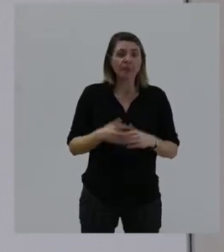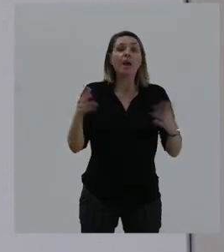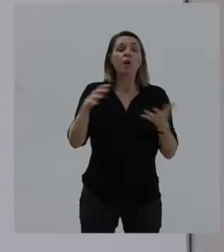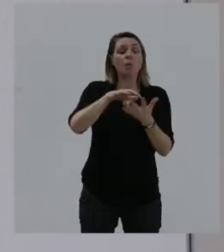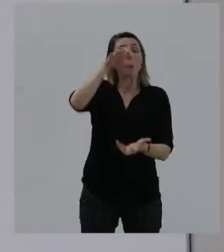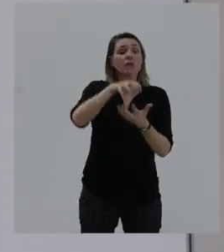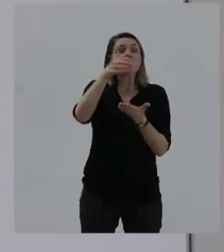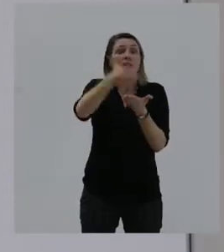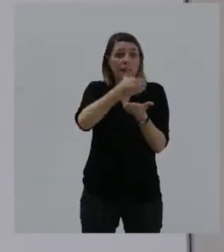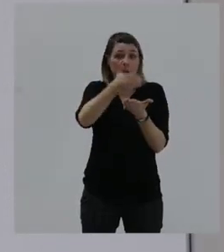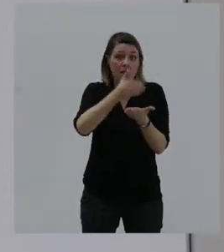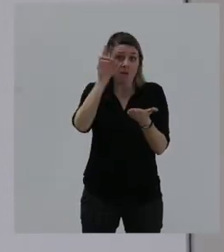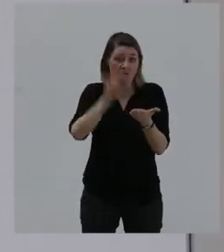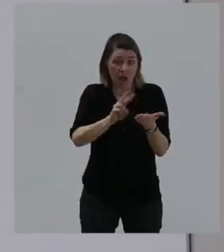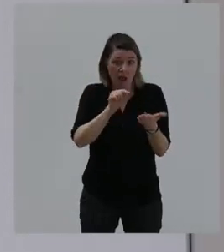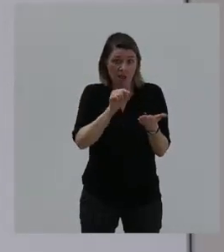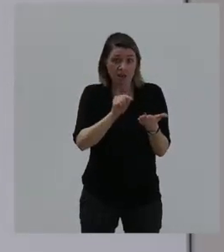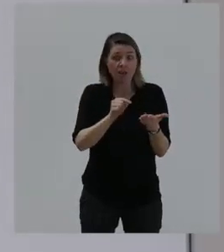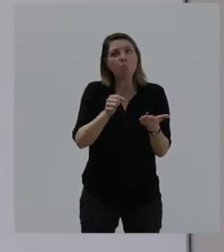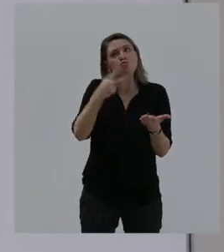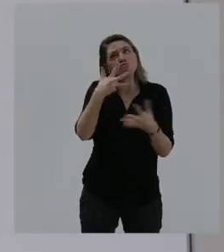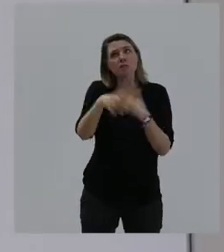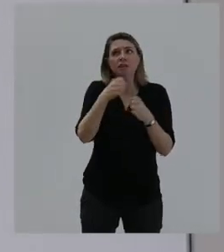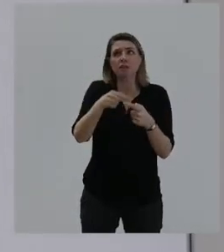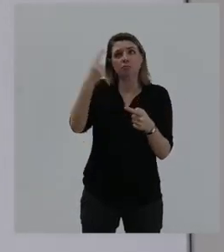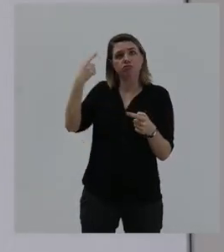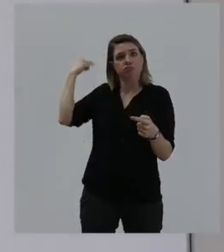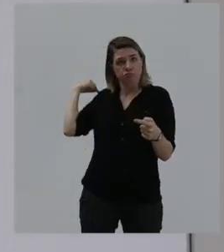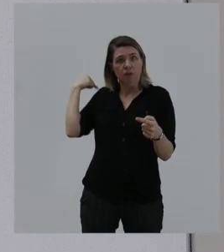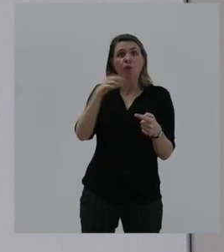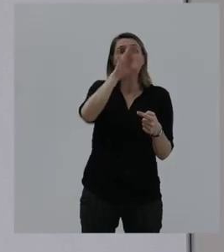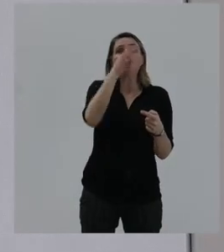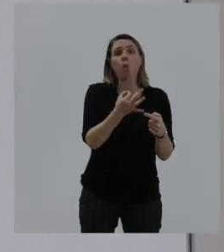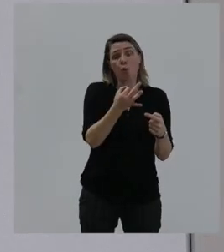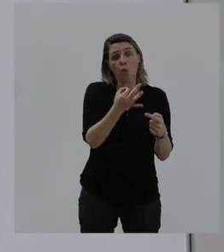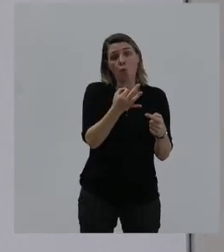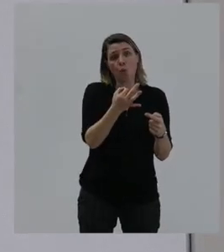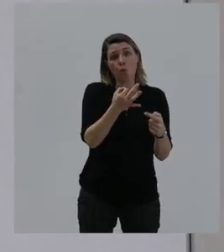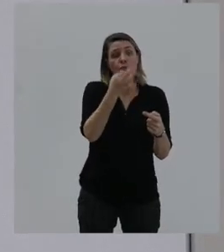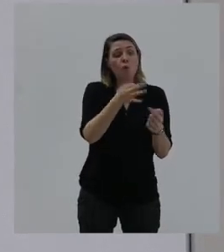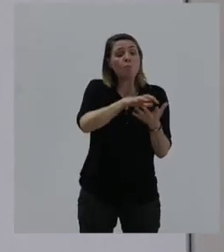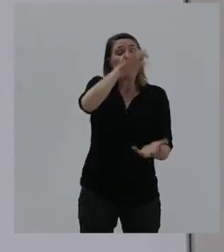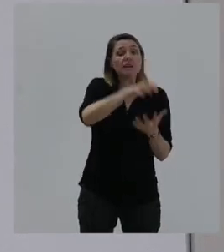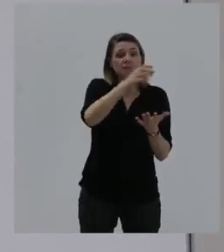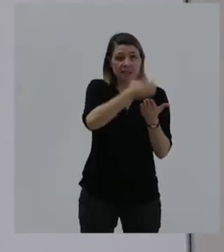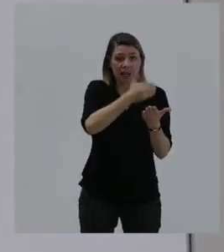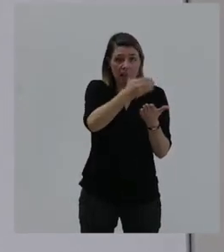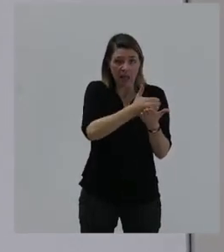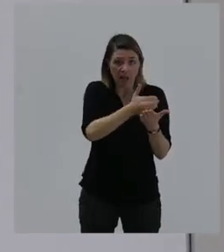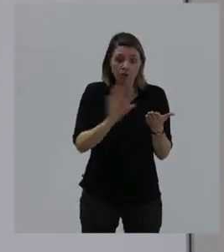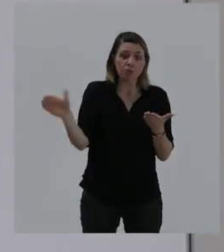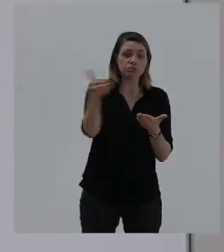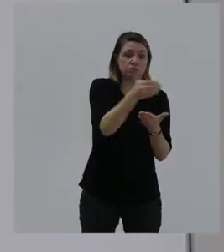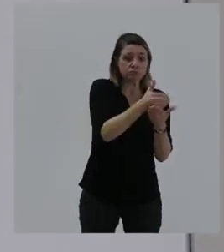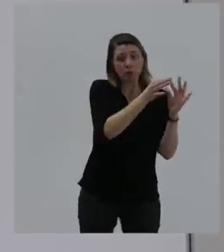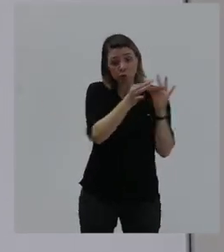Sur la masse salariale, il est vrai qu'il y a quelques années, les taux de la masse salariale rapportés au